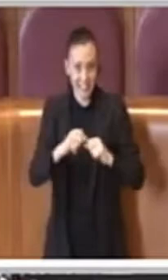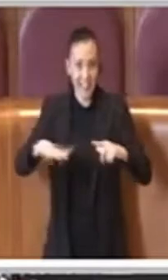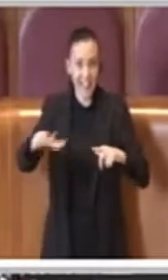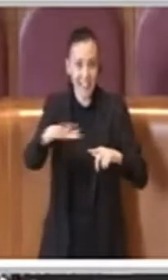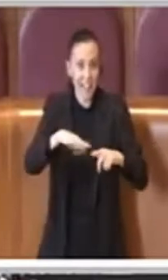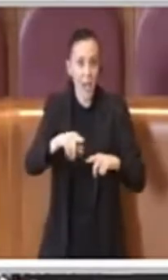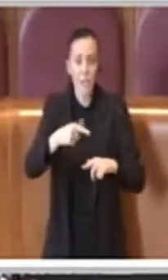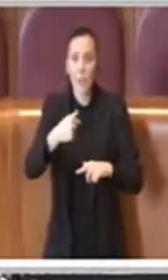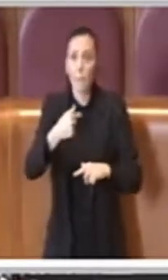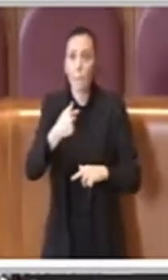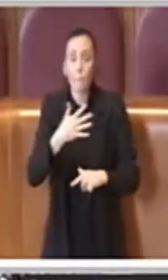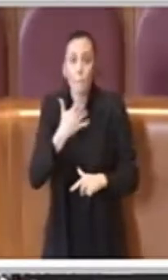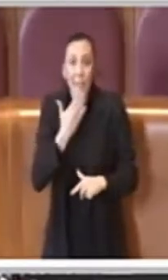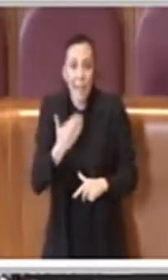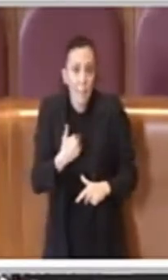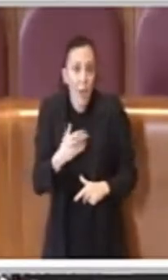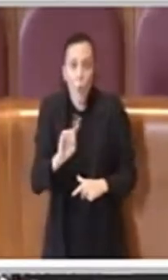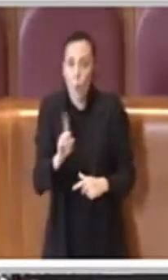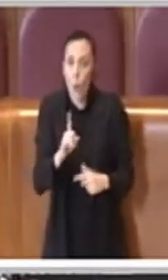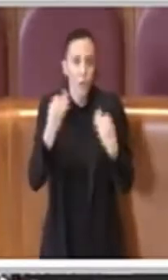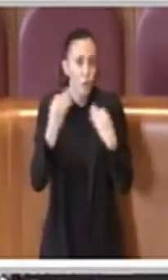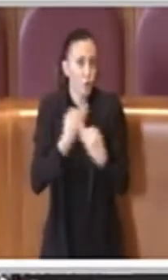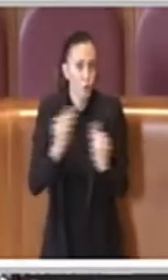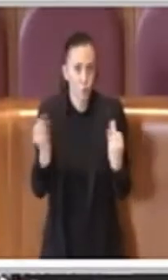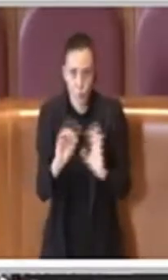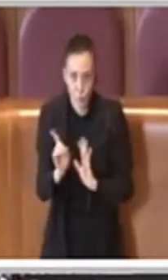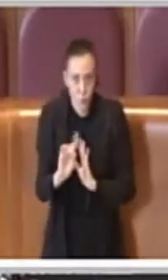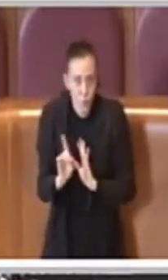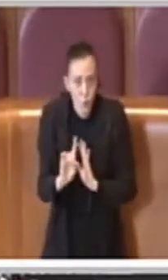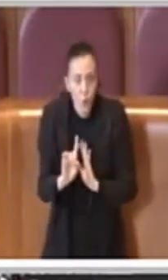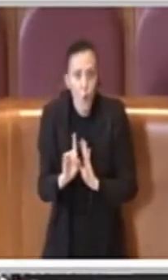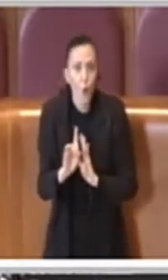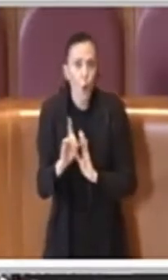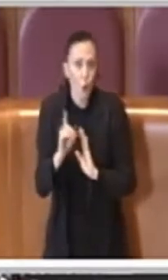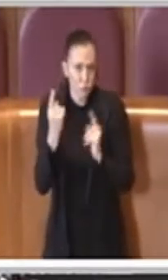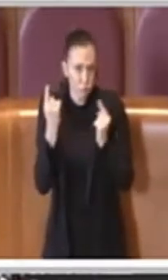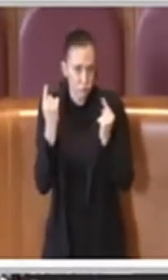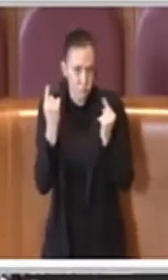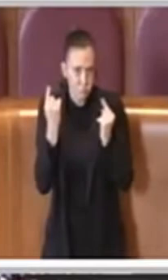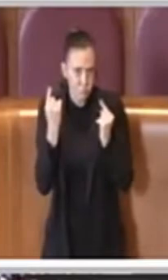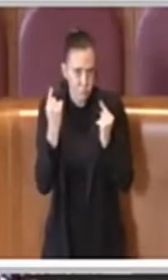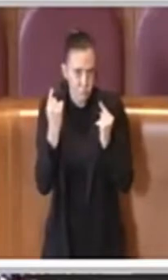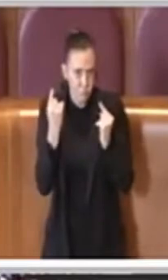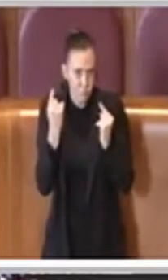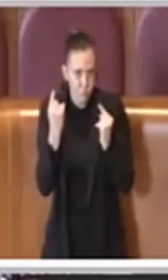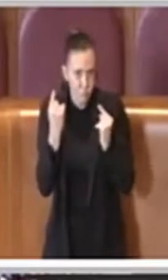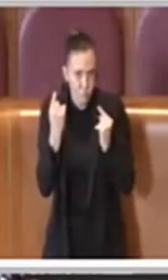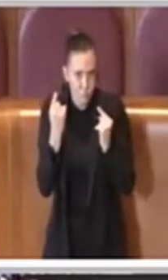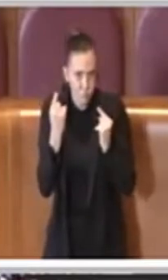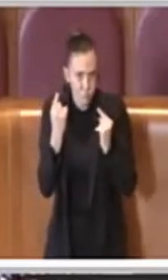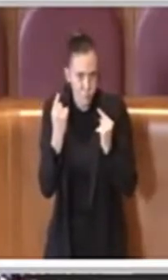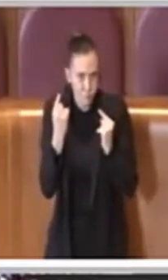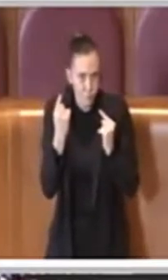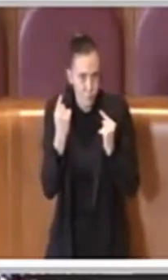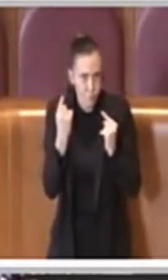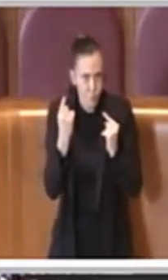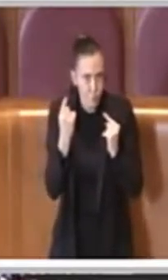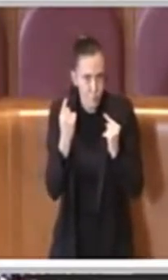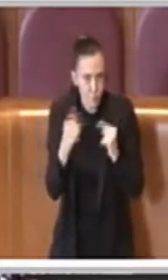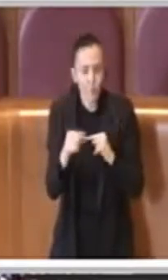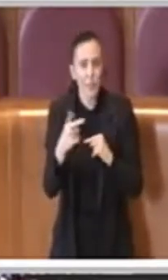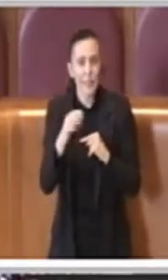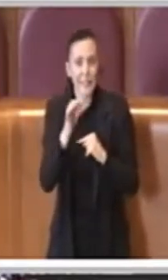corretto, però posso tranquillamente, voglio dire, essere